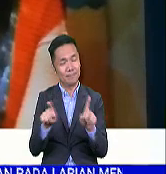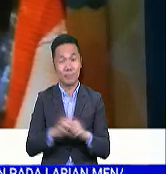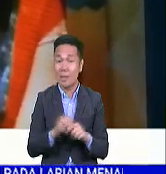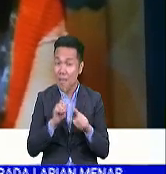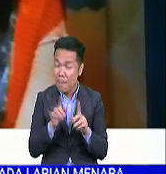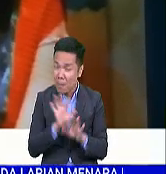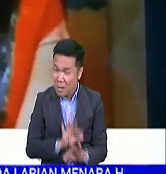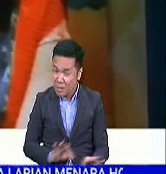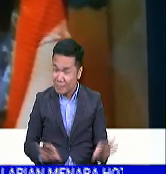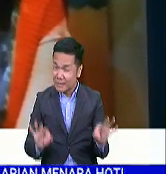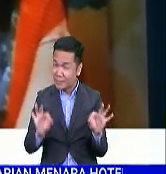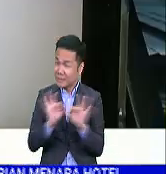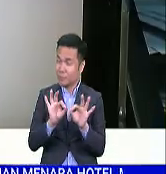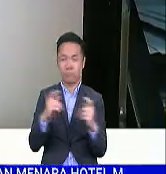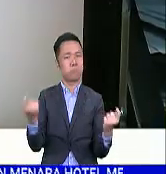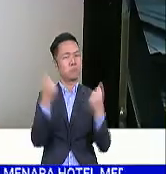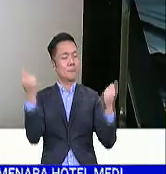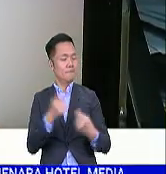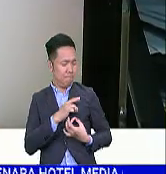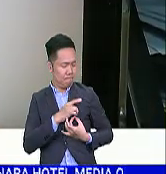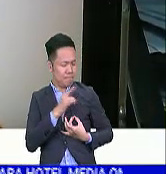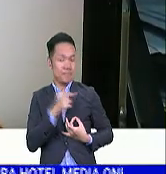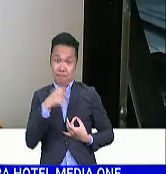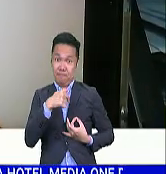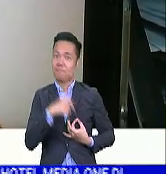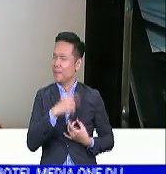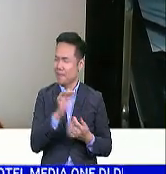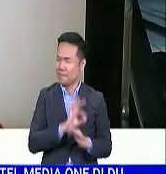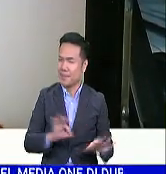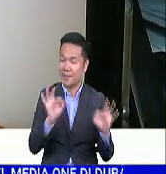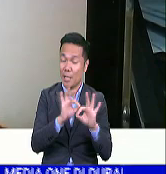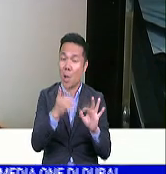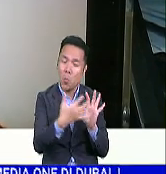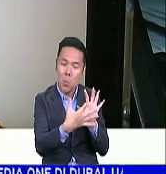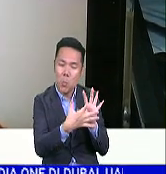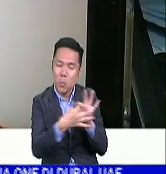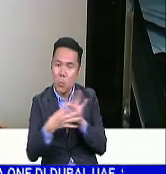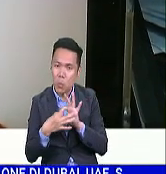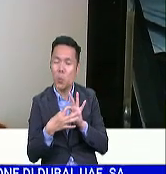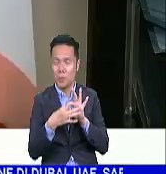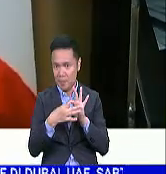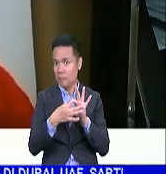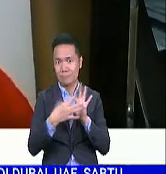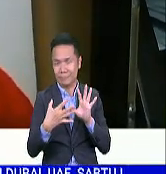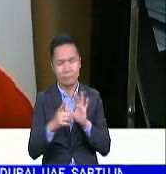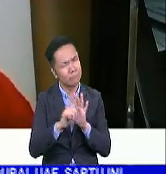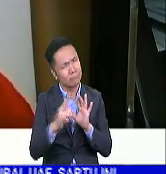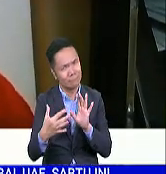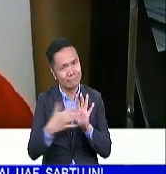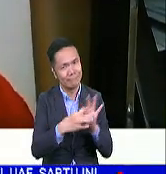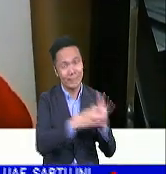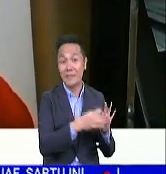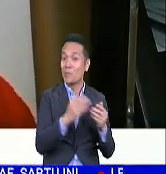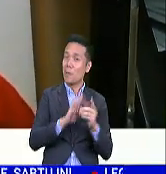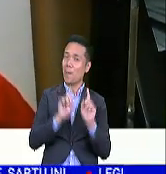penting ialah semangat meraikannya perlu ada agar hubungan silaturahim itu sentiasa terjalin. Antara yang hadir di